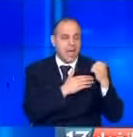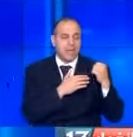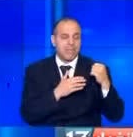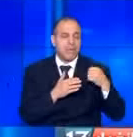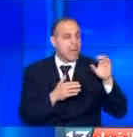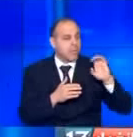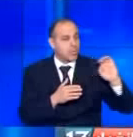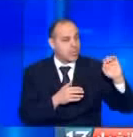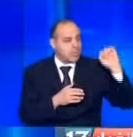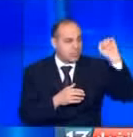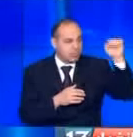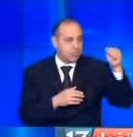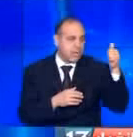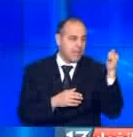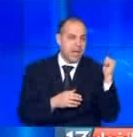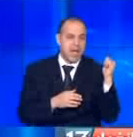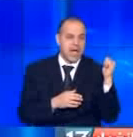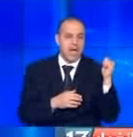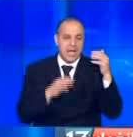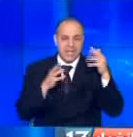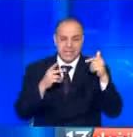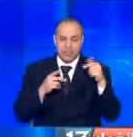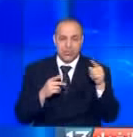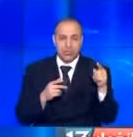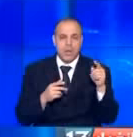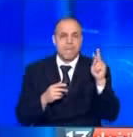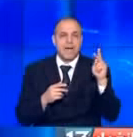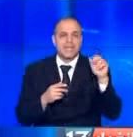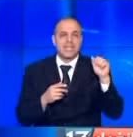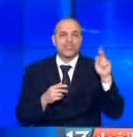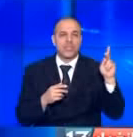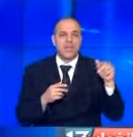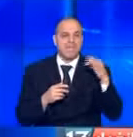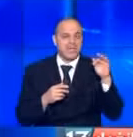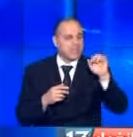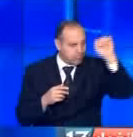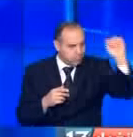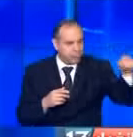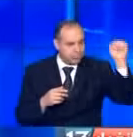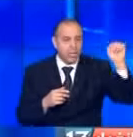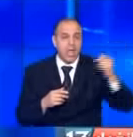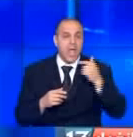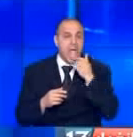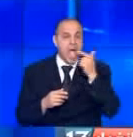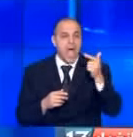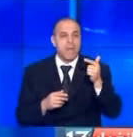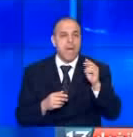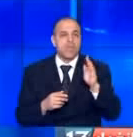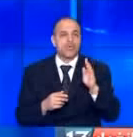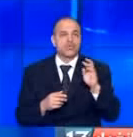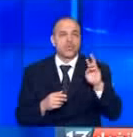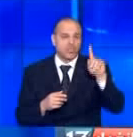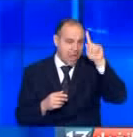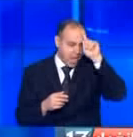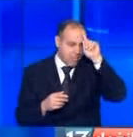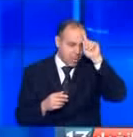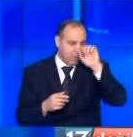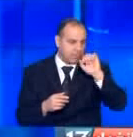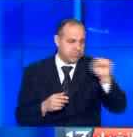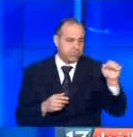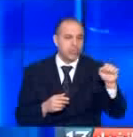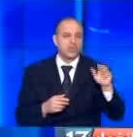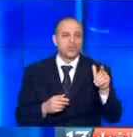عشاق البلوغرانا برشلونة الإسبانية الذي دخل قائمة أروع التحولات في تاريخ كرة القدم إثر عودة بعيدة واقتناصة مستحقة إلى ربع